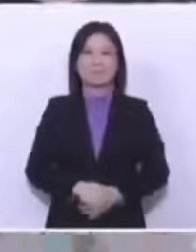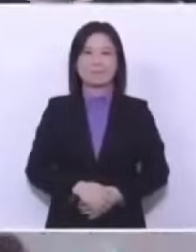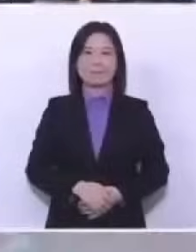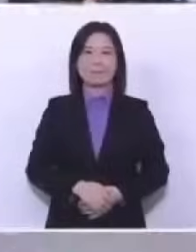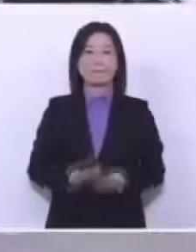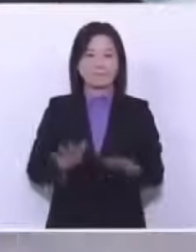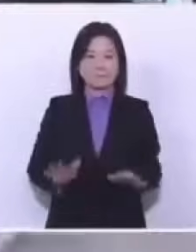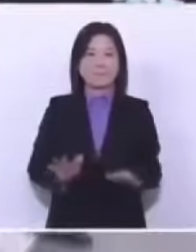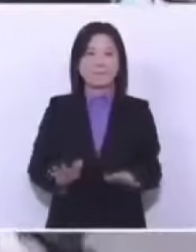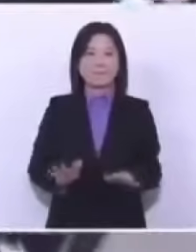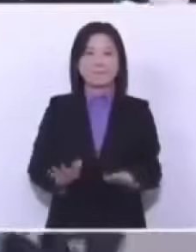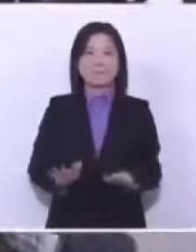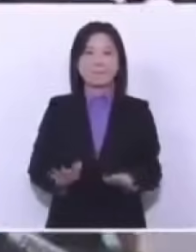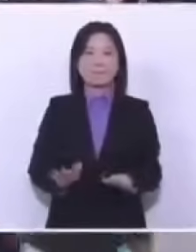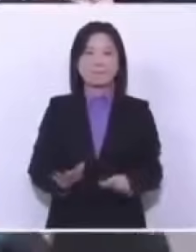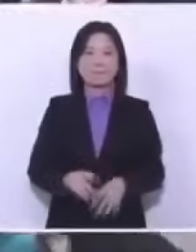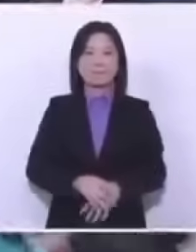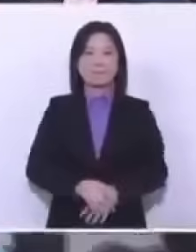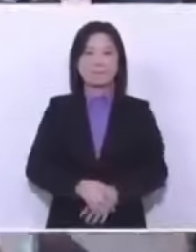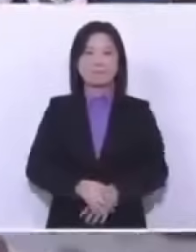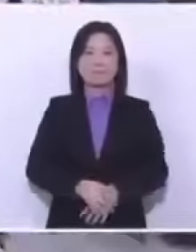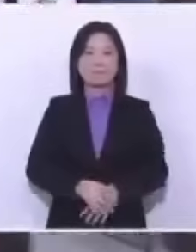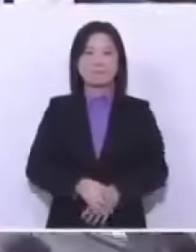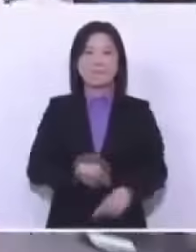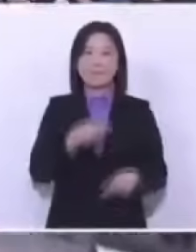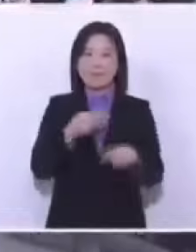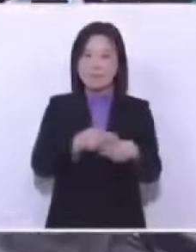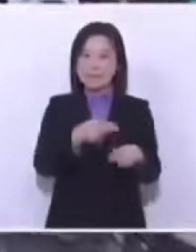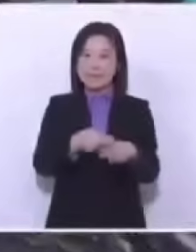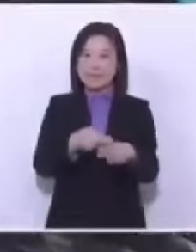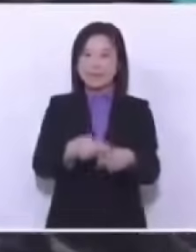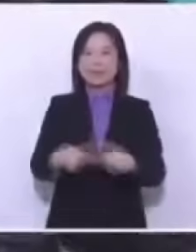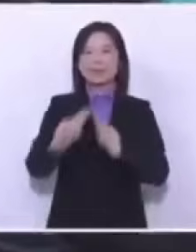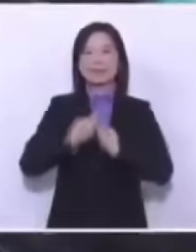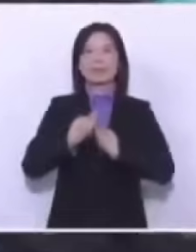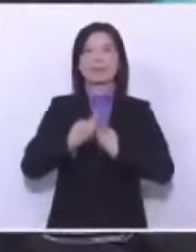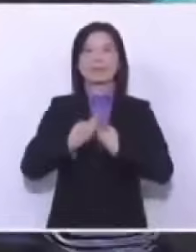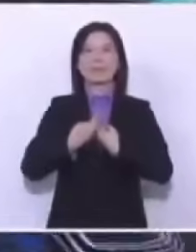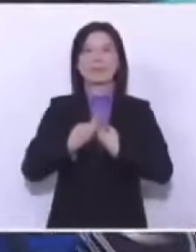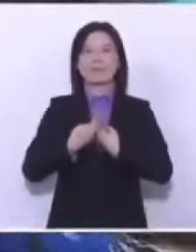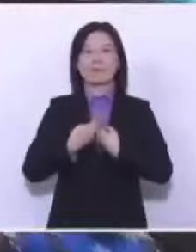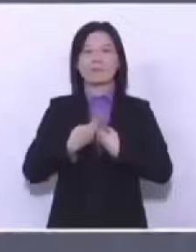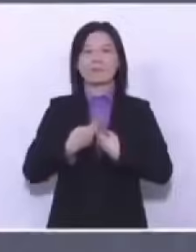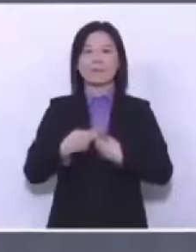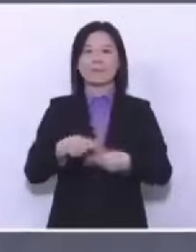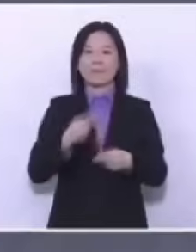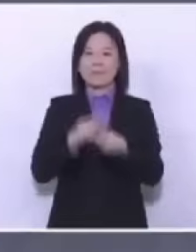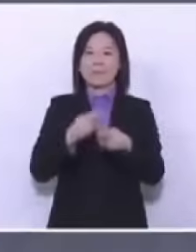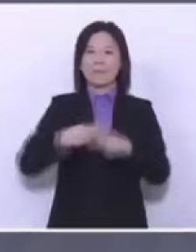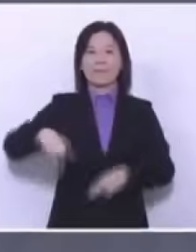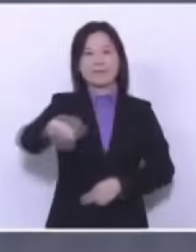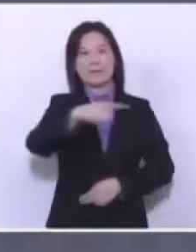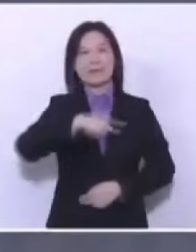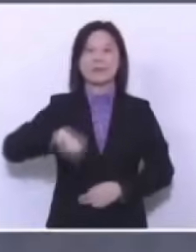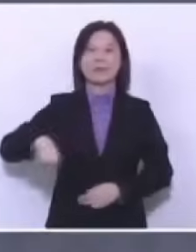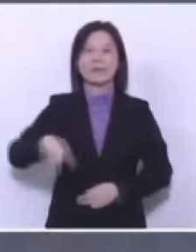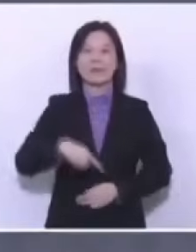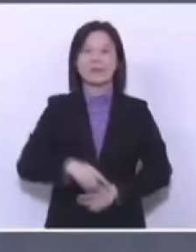这一次请相信你，请相信我，请相信我们自己。